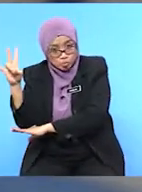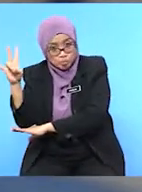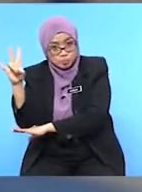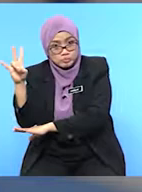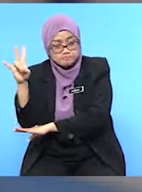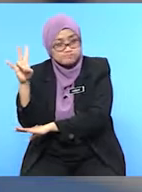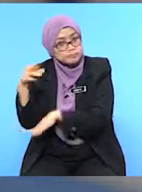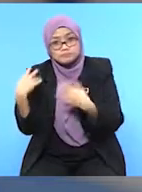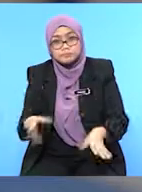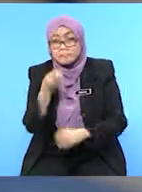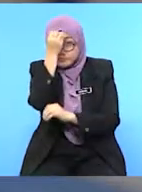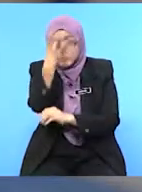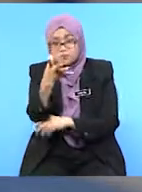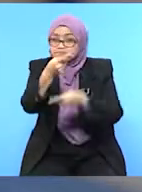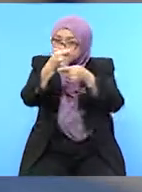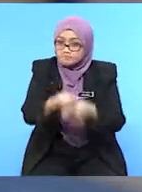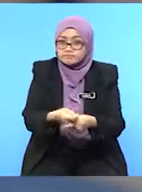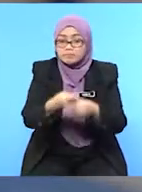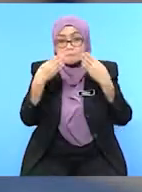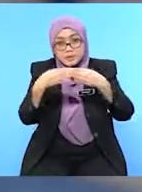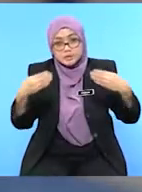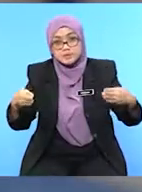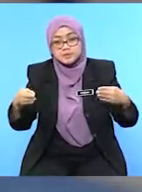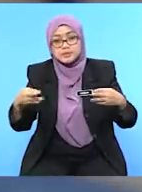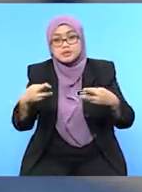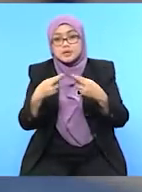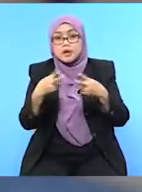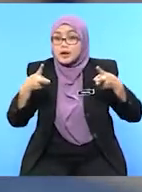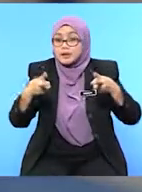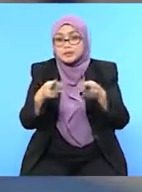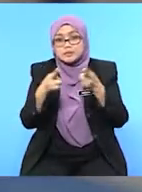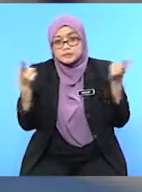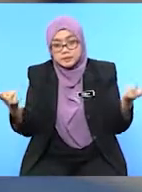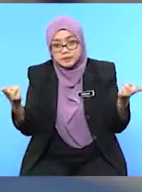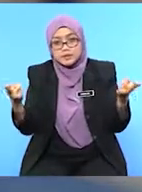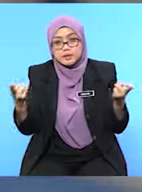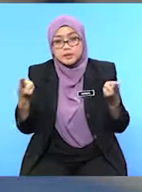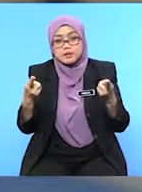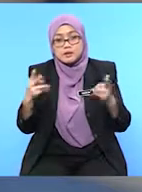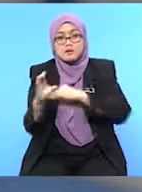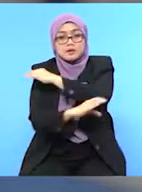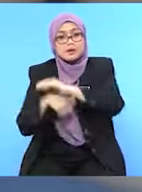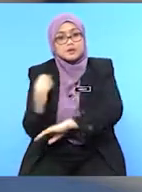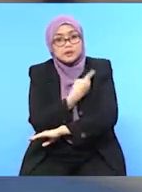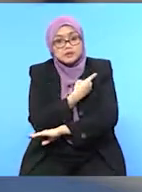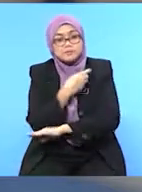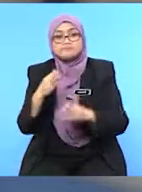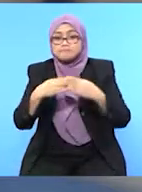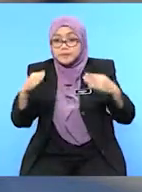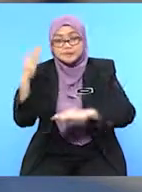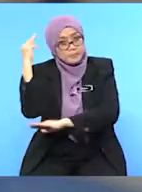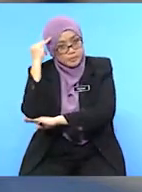menetapkan bahasa Melayu sebagai bahasa resmi negara kita Oke atau pelajaran 1961 gule